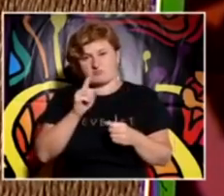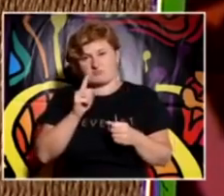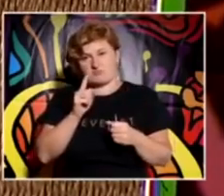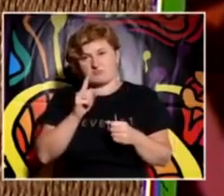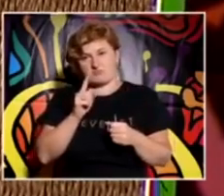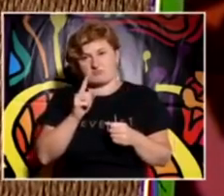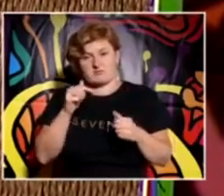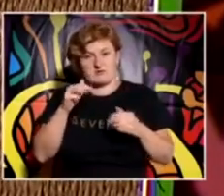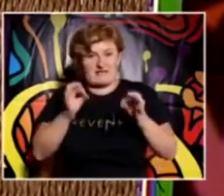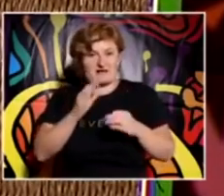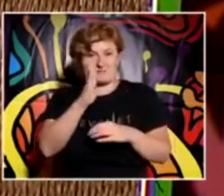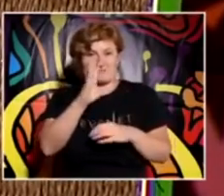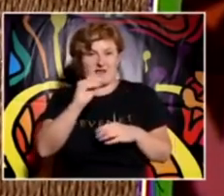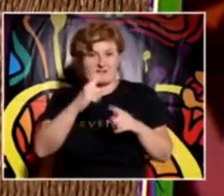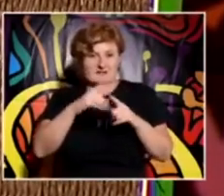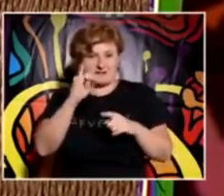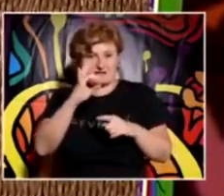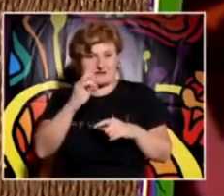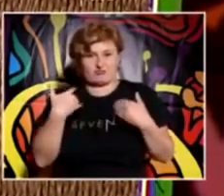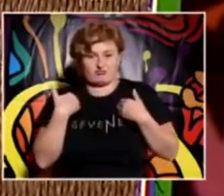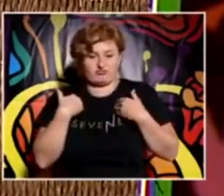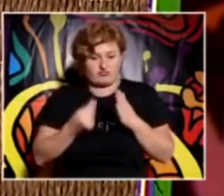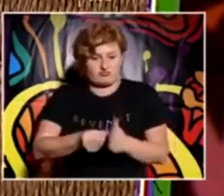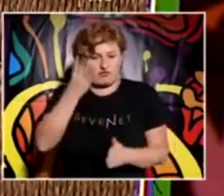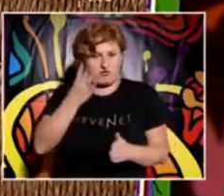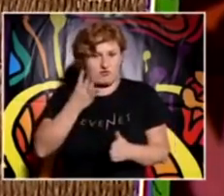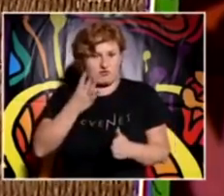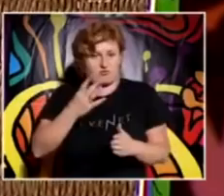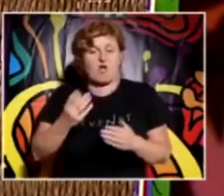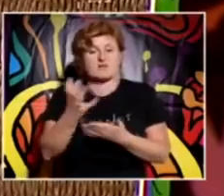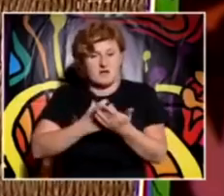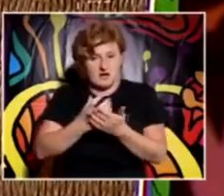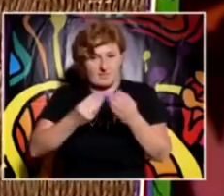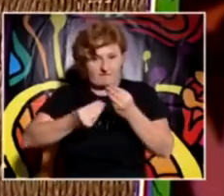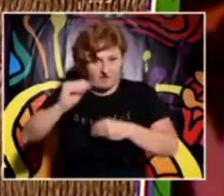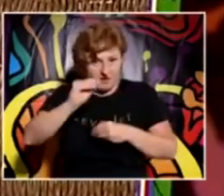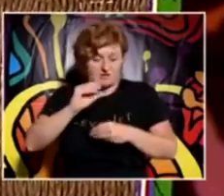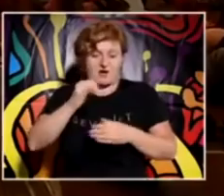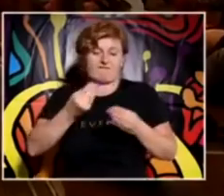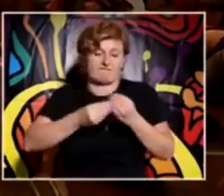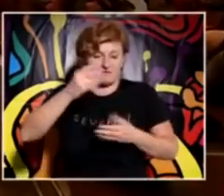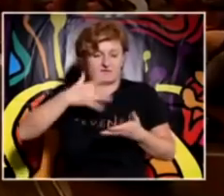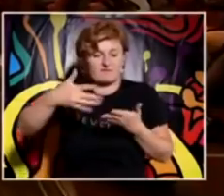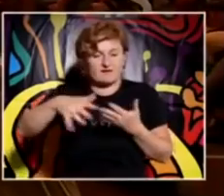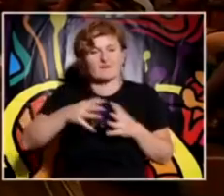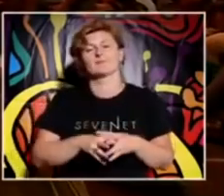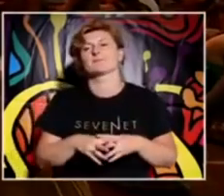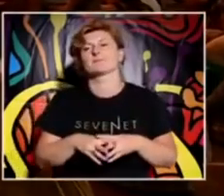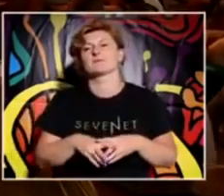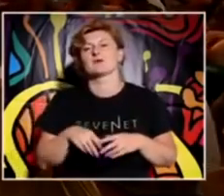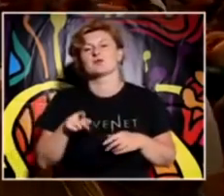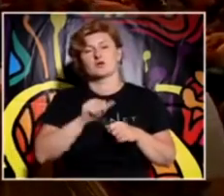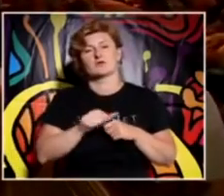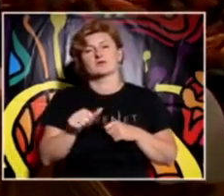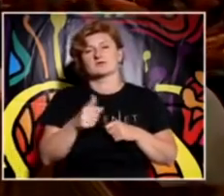Teraz Brexit, wszystko poszło do góry. Koszty życia tam są dużo większe. Więcej się zarabia, ale też dużo więcej się wydaje. Więc to